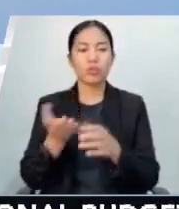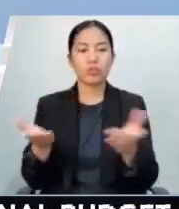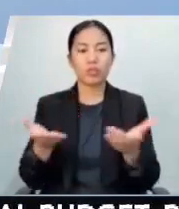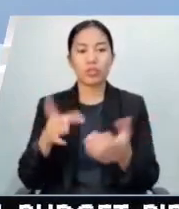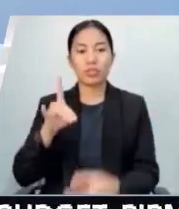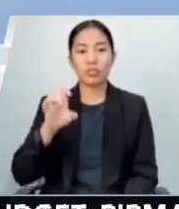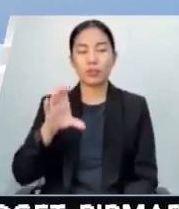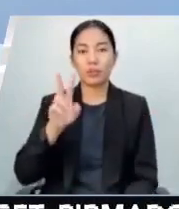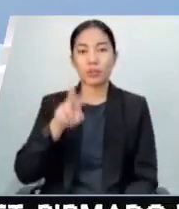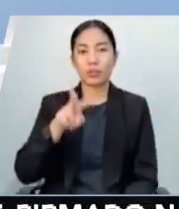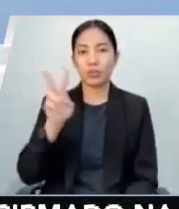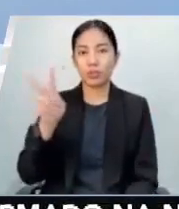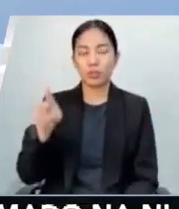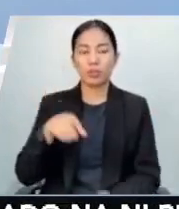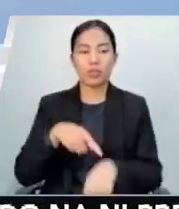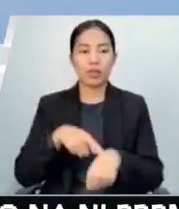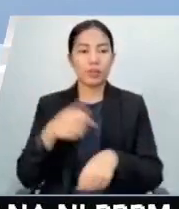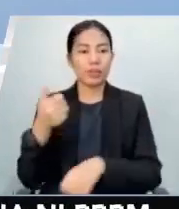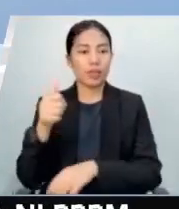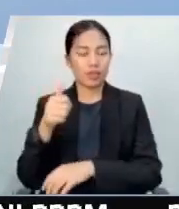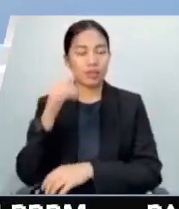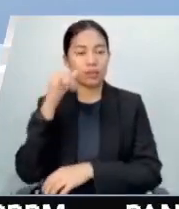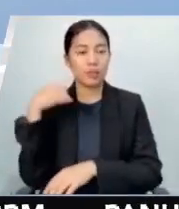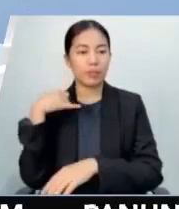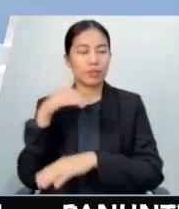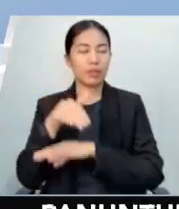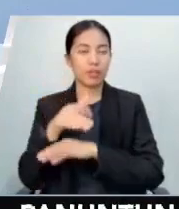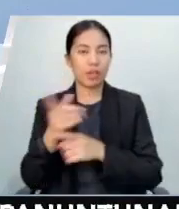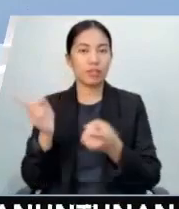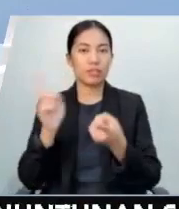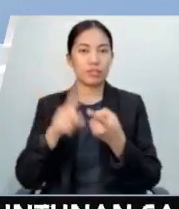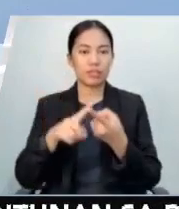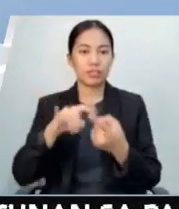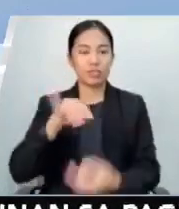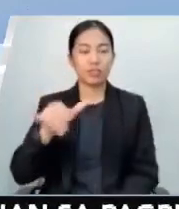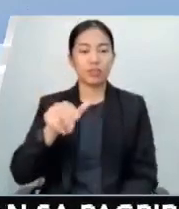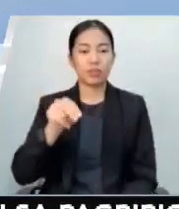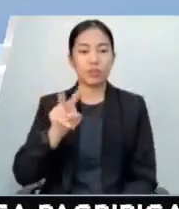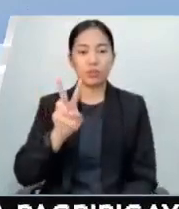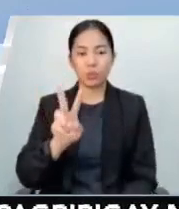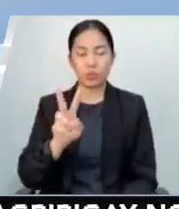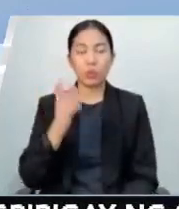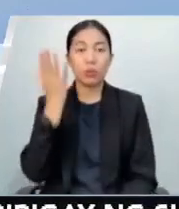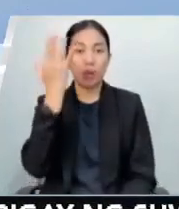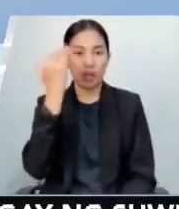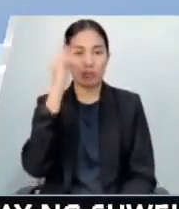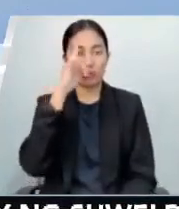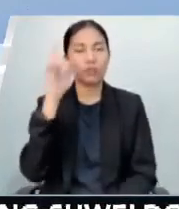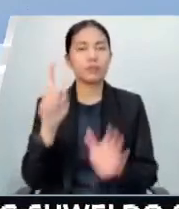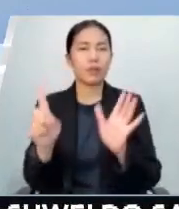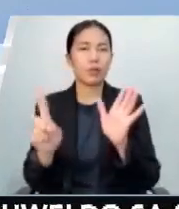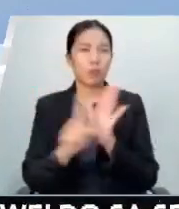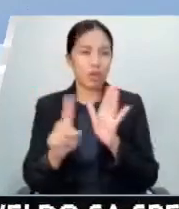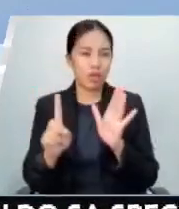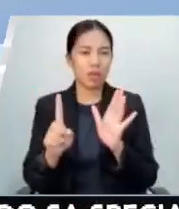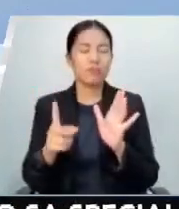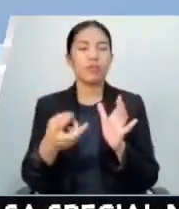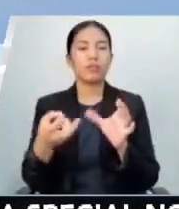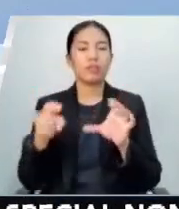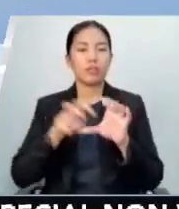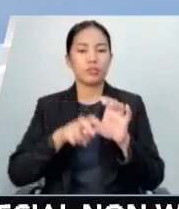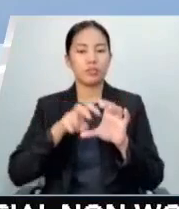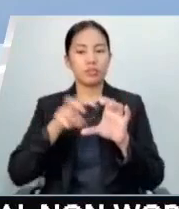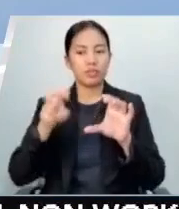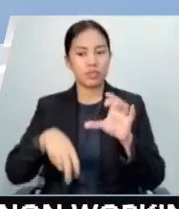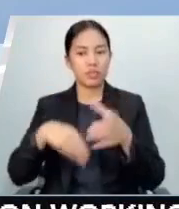hanggang Enero 2. Sa mga ordinaryong araw kasi, Rafi Coney, ay bawal magsakay at magbaba sa loob ng Metro Manila ang mga provincial